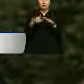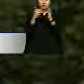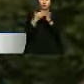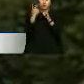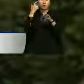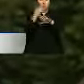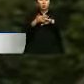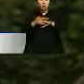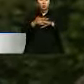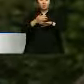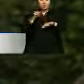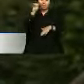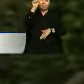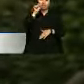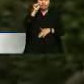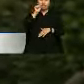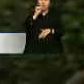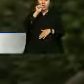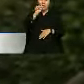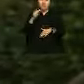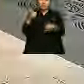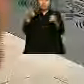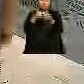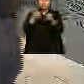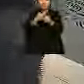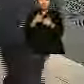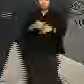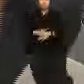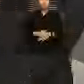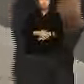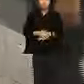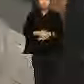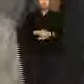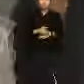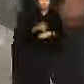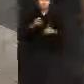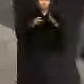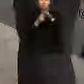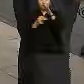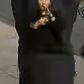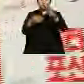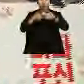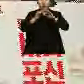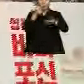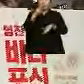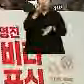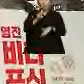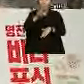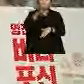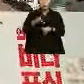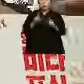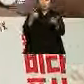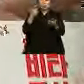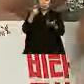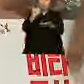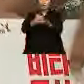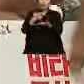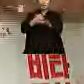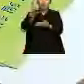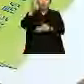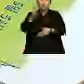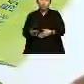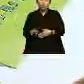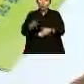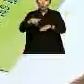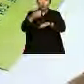반대, 투쟁, 결사, 투쟁. 이들은 수석대교 건설이 하남 지역이 아닌 남양주 왕숙